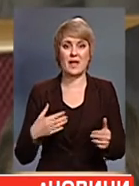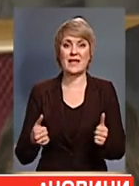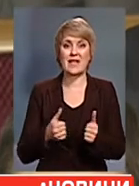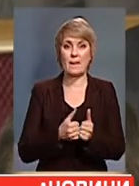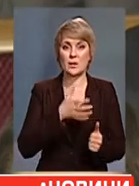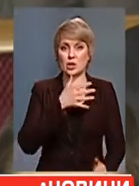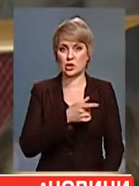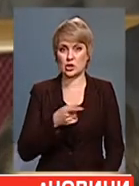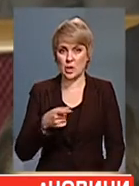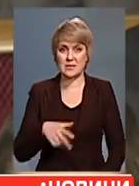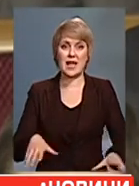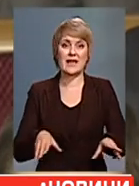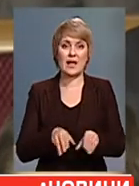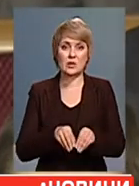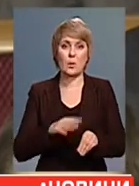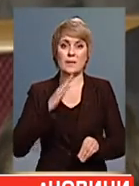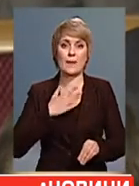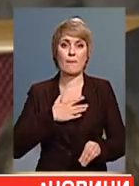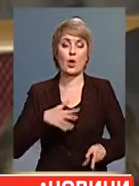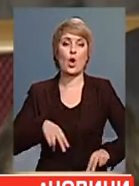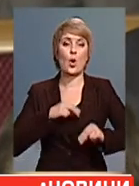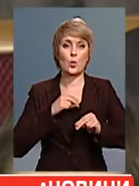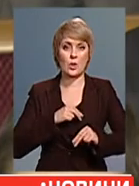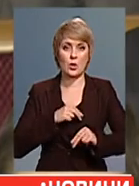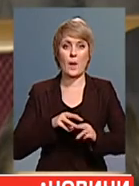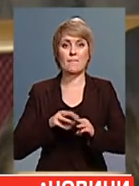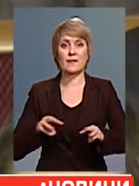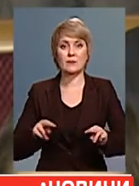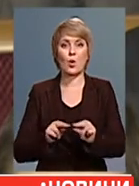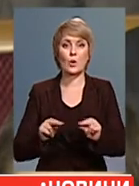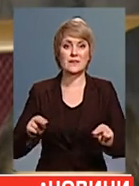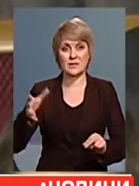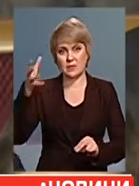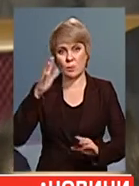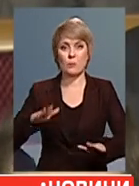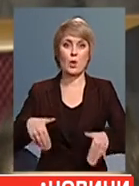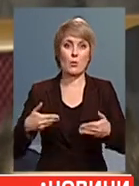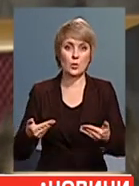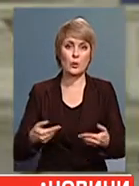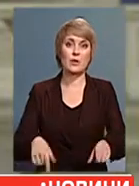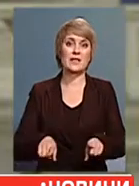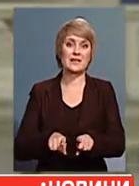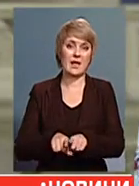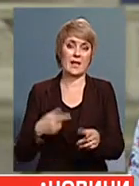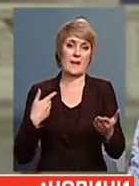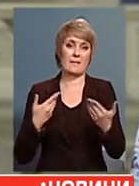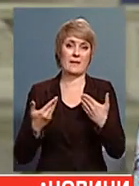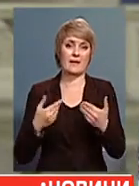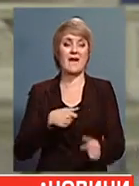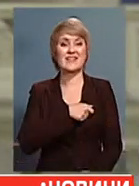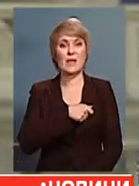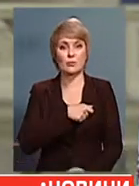час разом з моєю колегою міністром освіти і науки запропонуємо такий підхід. А у депутатських